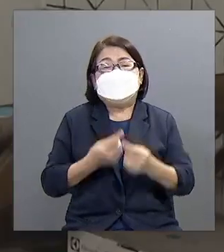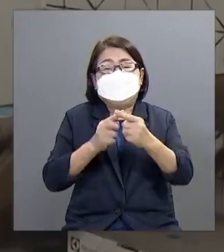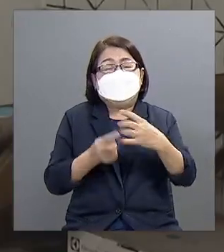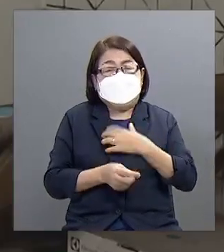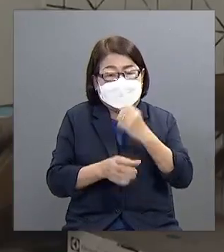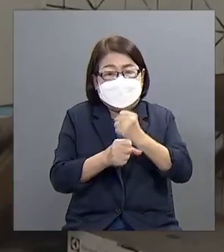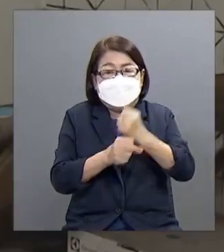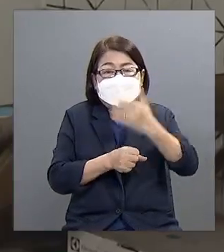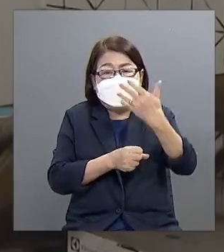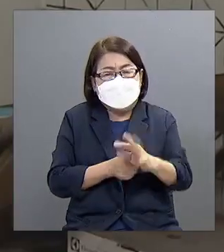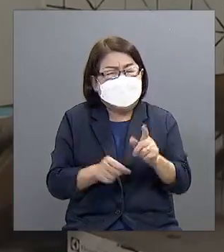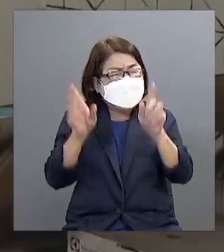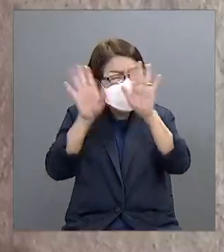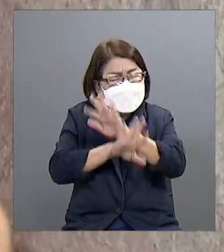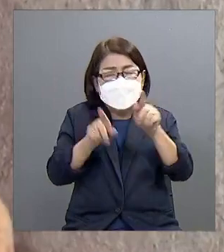จริงไงครับ